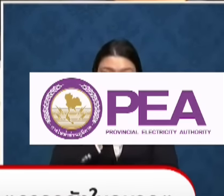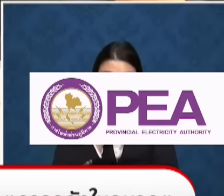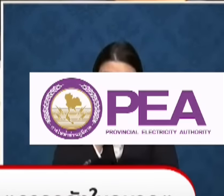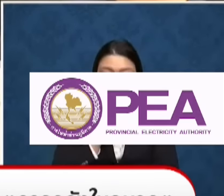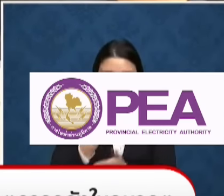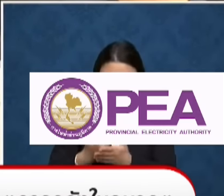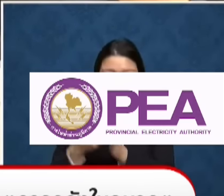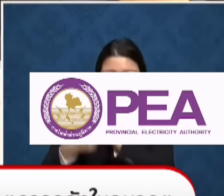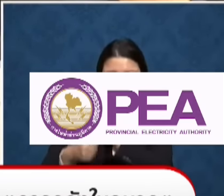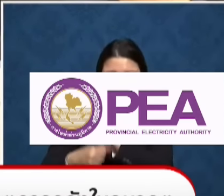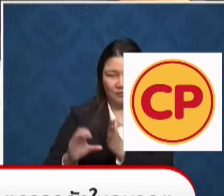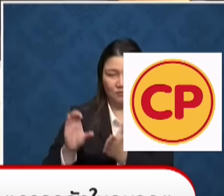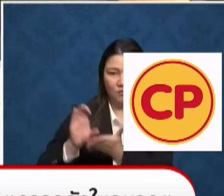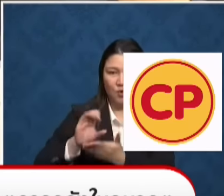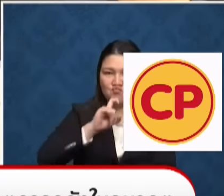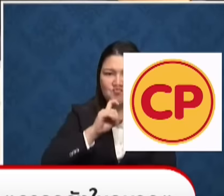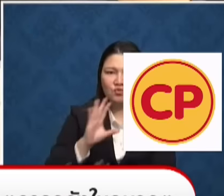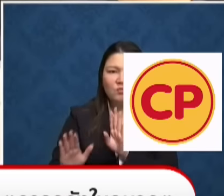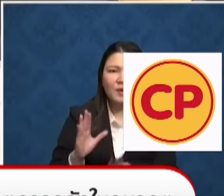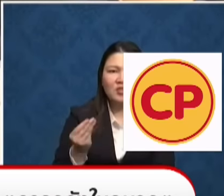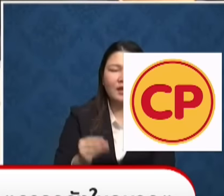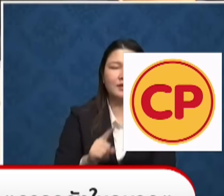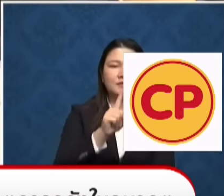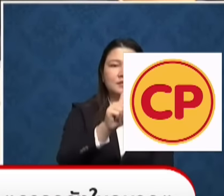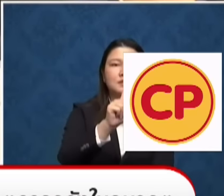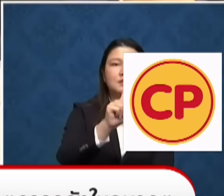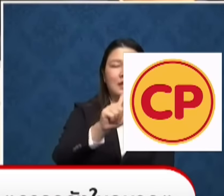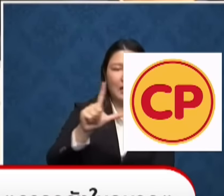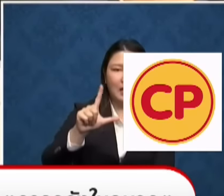ะนี้